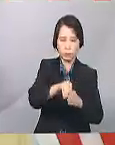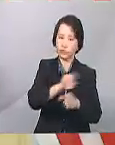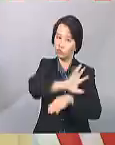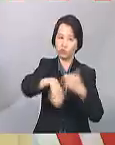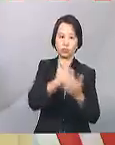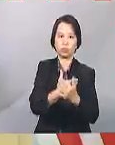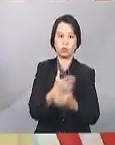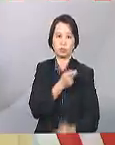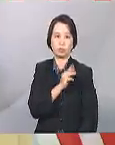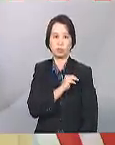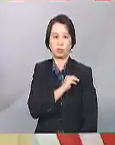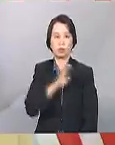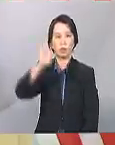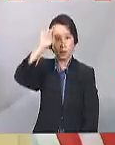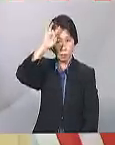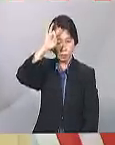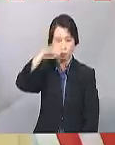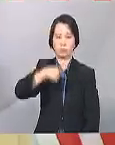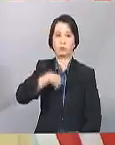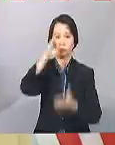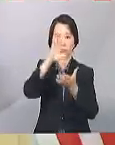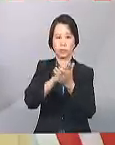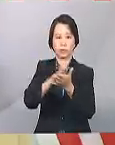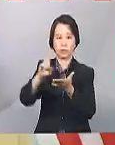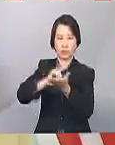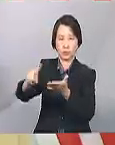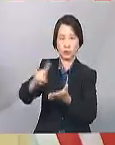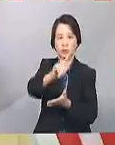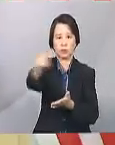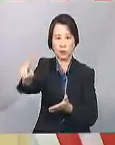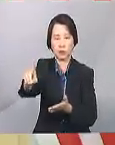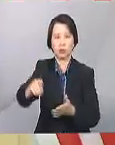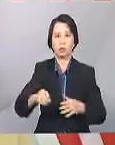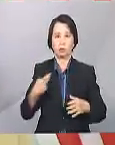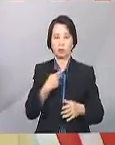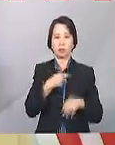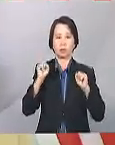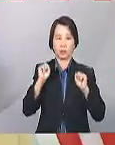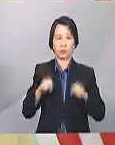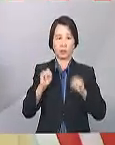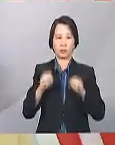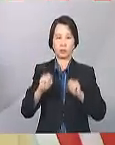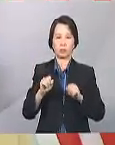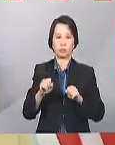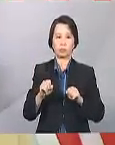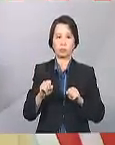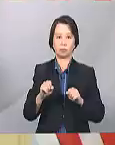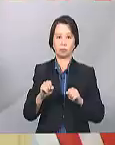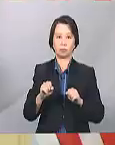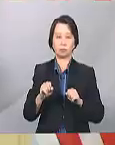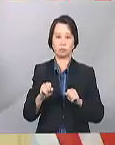kementerian. InsyaAllah saya percaya minggu depan saya ingat kita boleh boleh